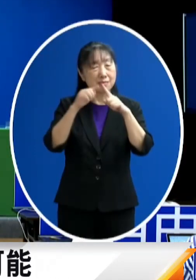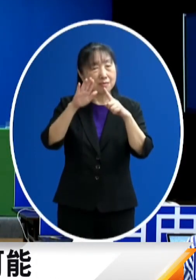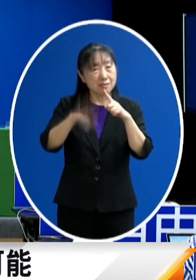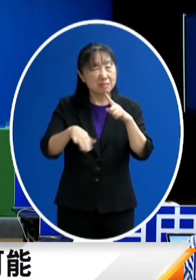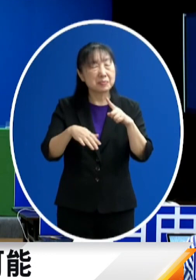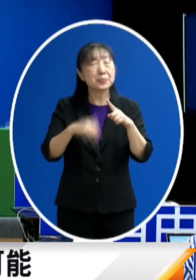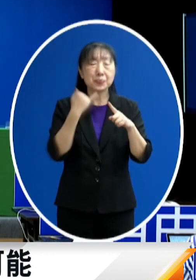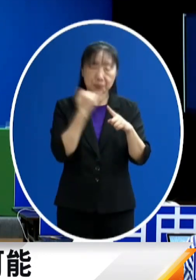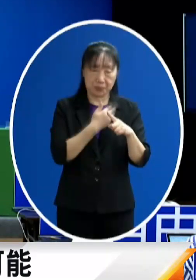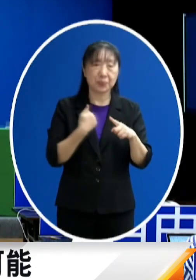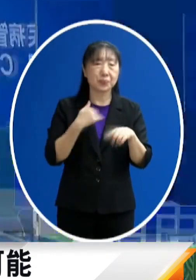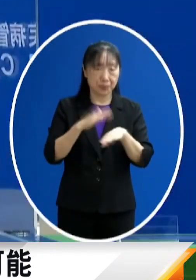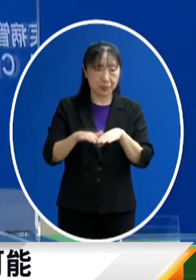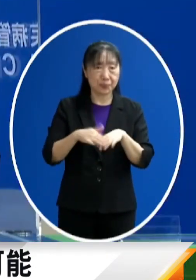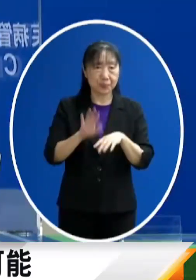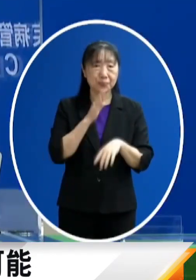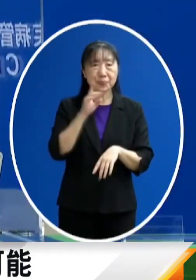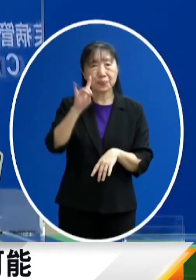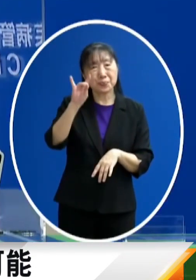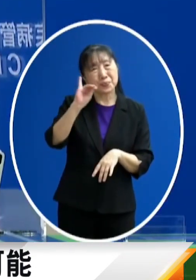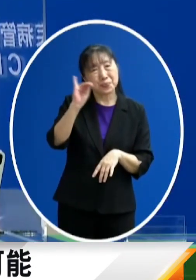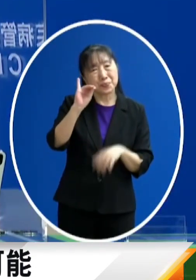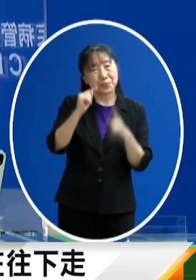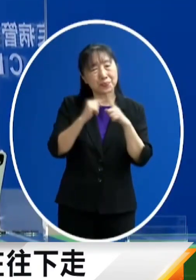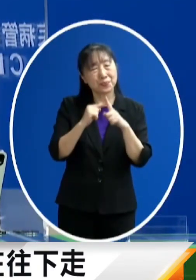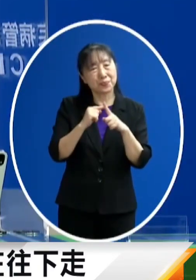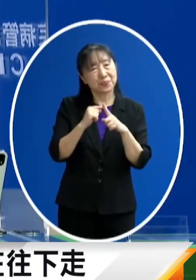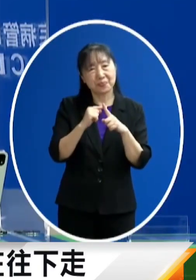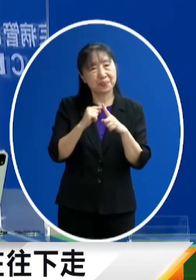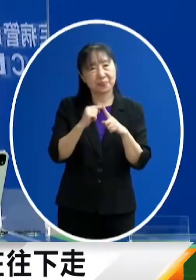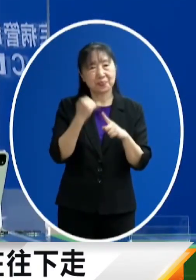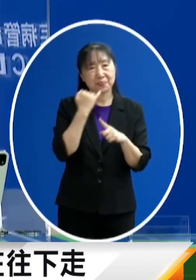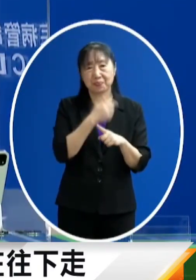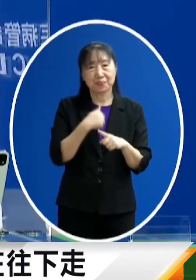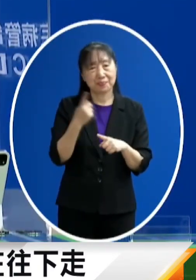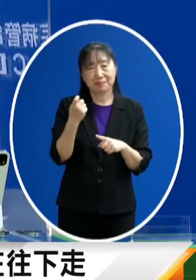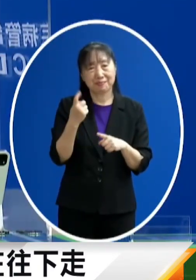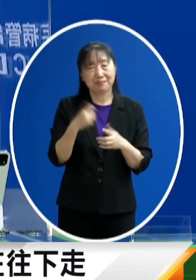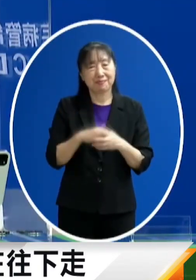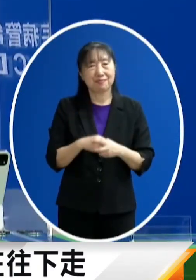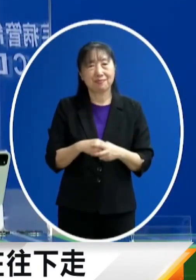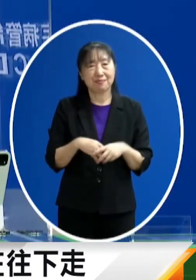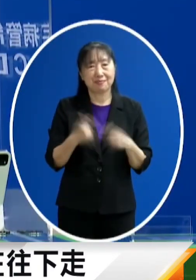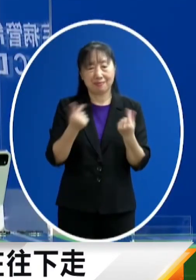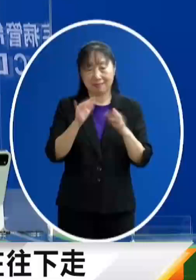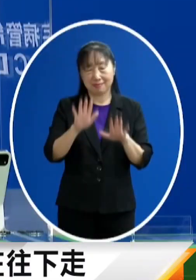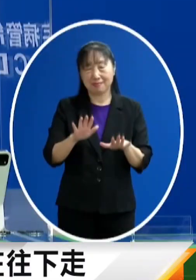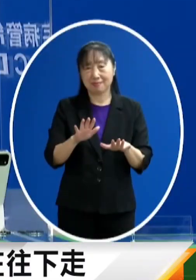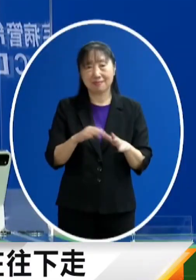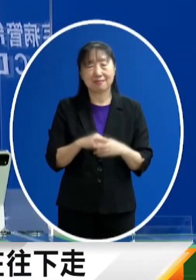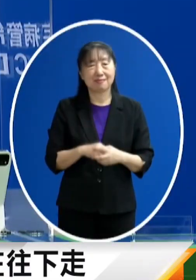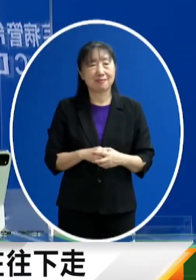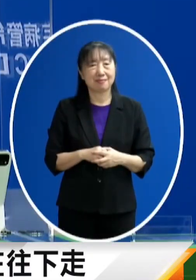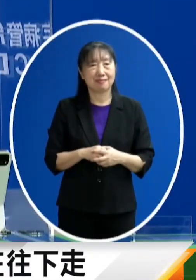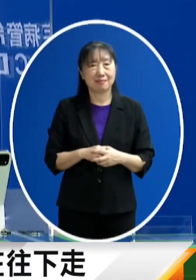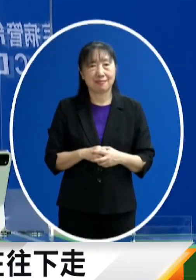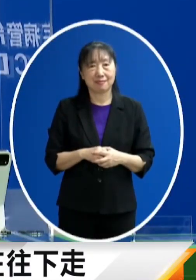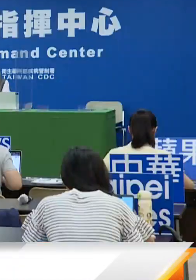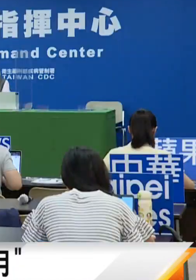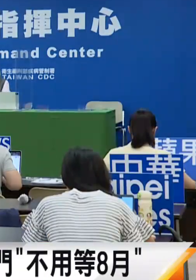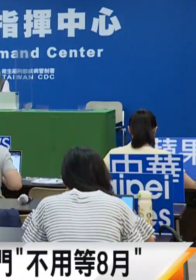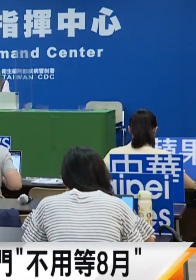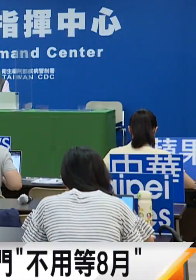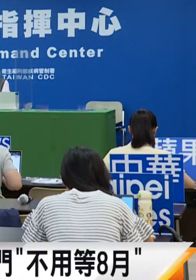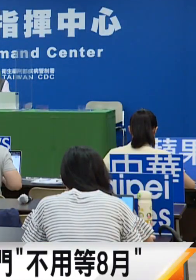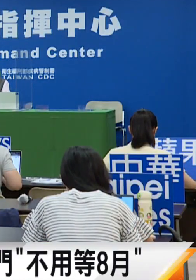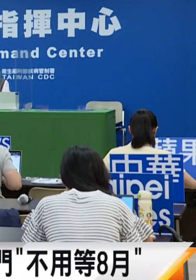降到千例可能 是有点不太可能了，可以再观察。那这个应该趋势还是在往下走。